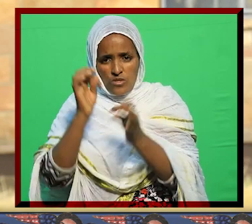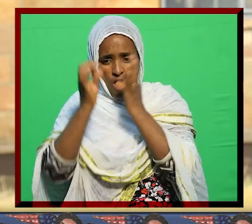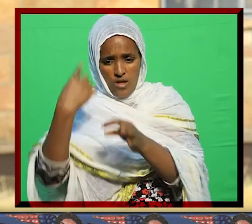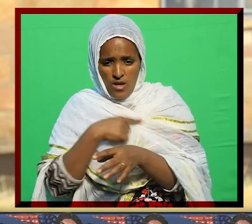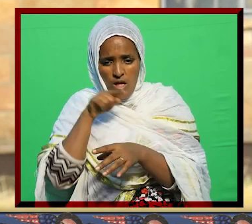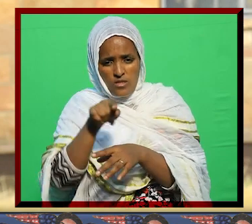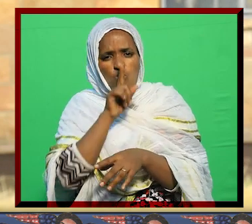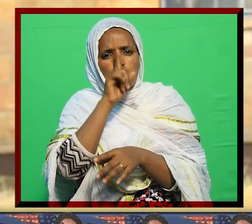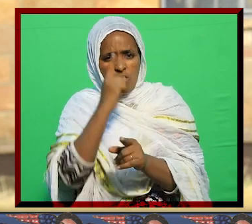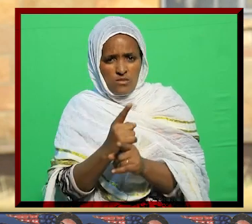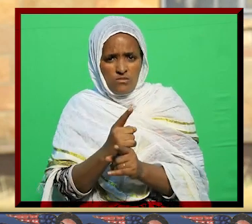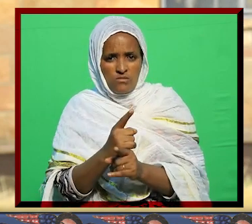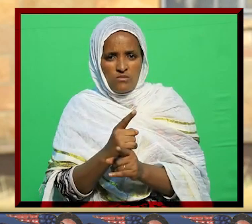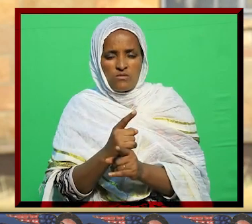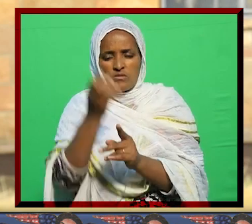ወይ? እውነት